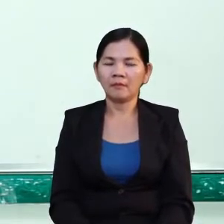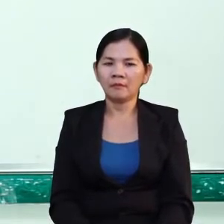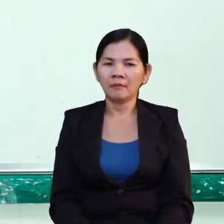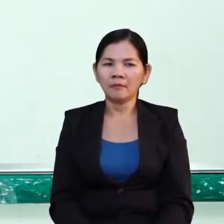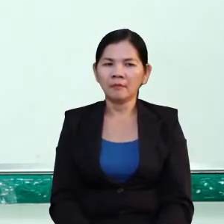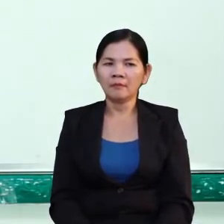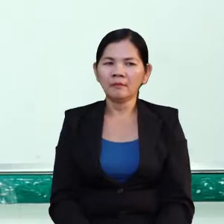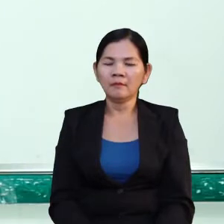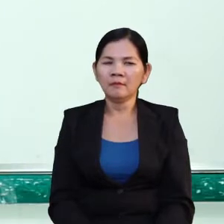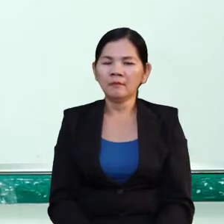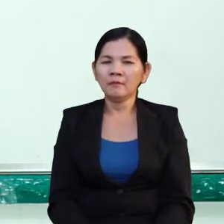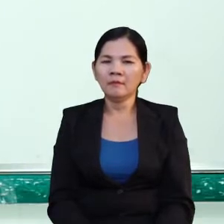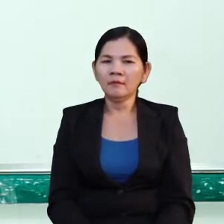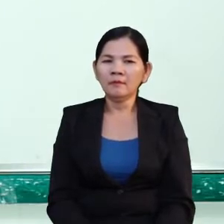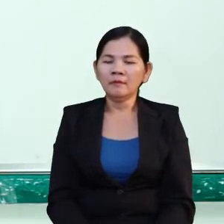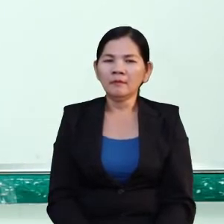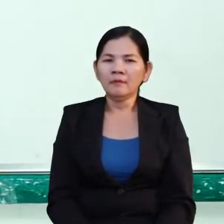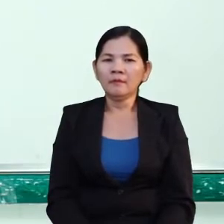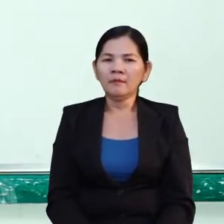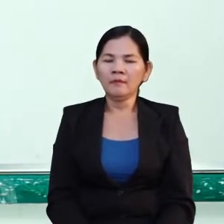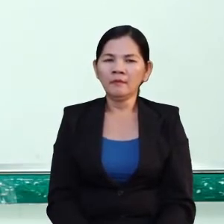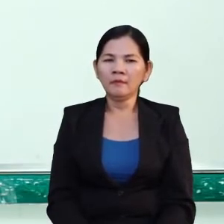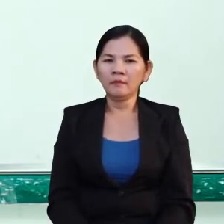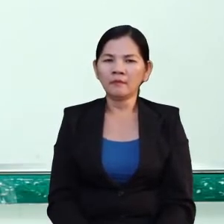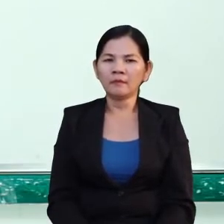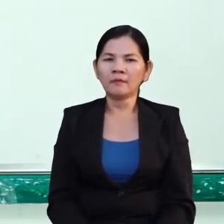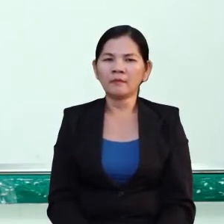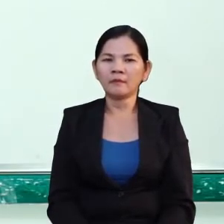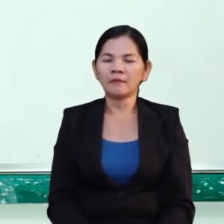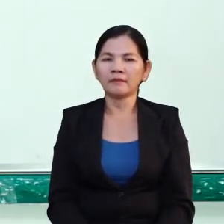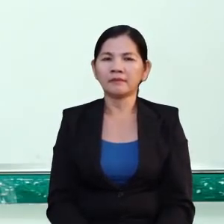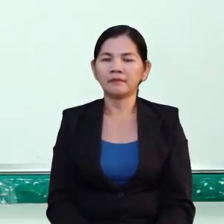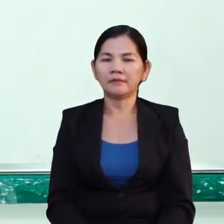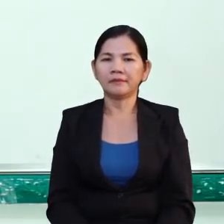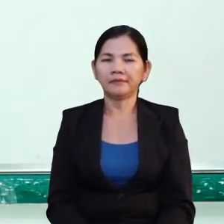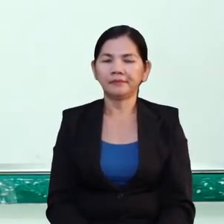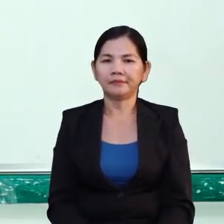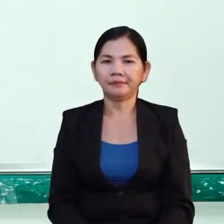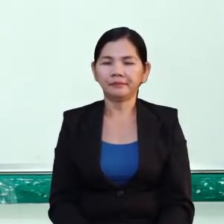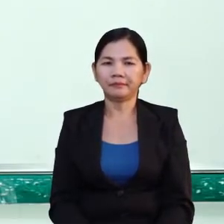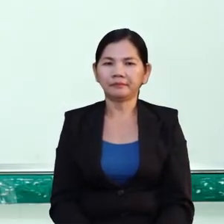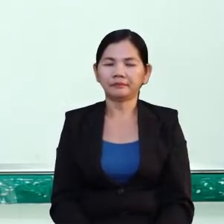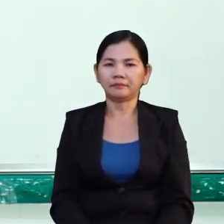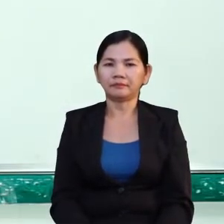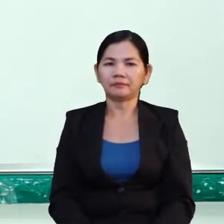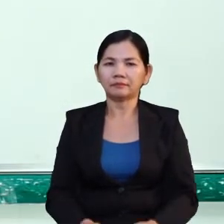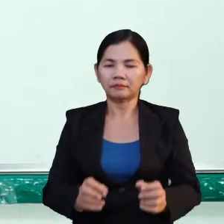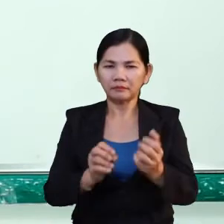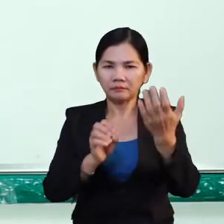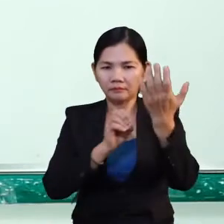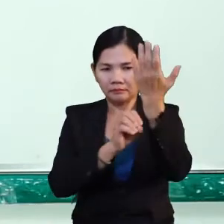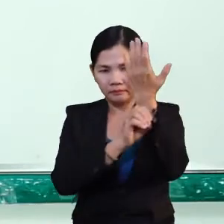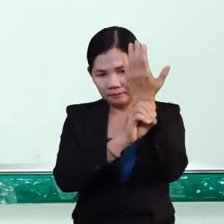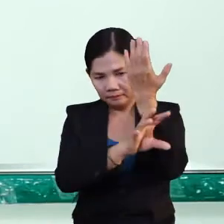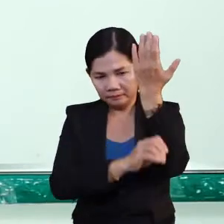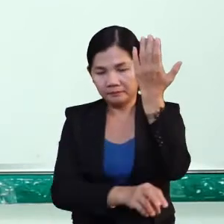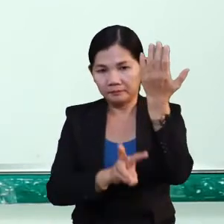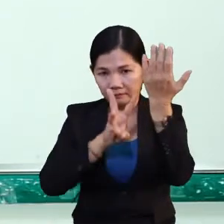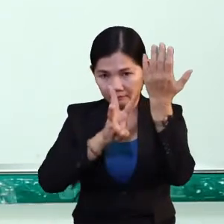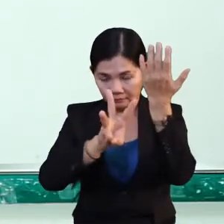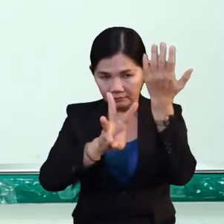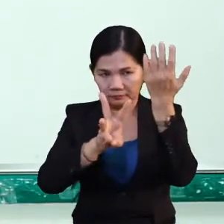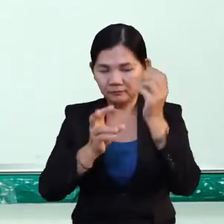ចាអញ្ចឹងកូនត្រៀមមើលមកដាក់ខៀនតាមអ្នកគ្រូបញ្ជាក់បន្ថែមទៀតអញ្ចឹងភ្លើងទាំង3នេះអ្នកគ្រូខ្លាចកូនអត់ទាន់